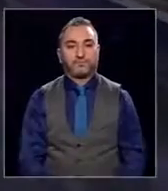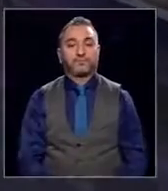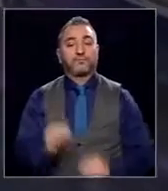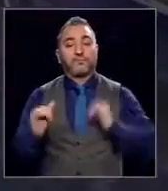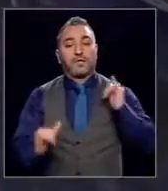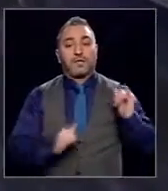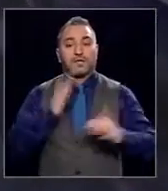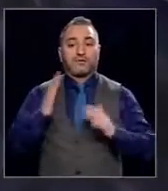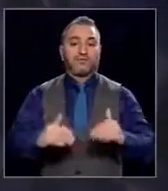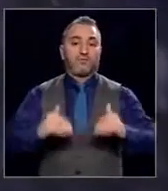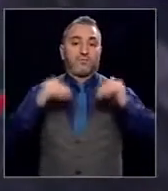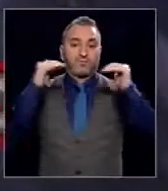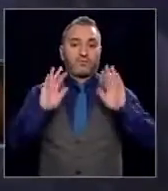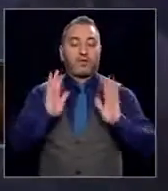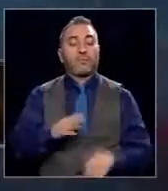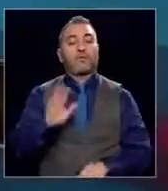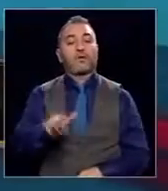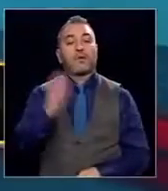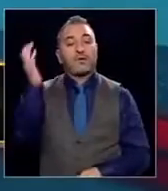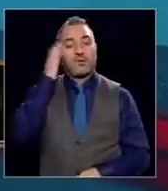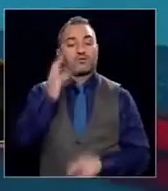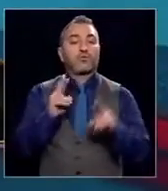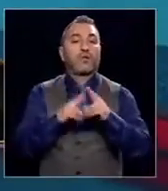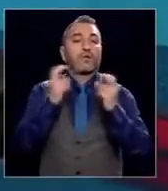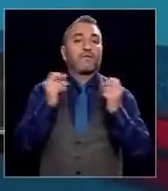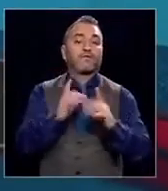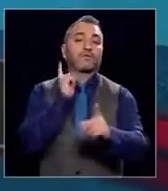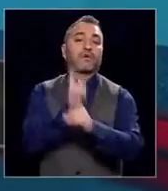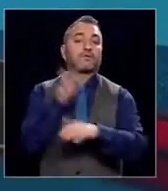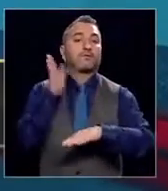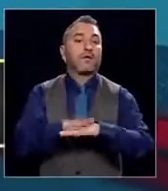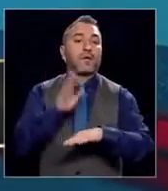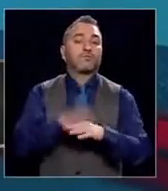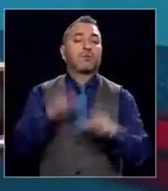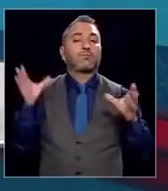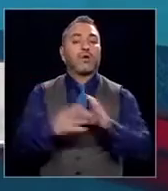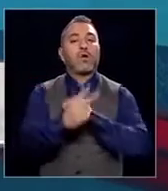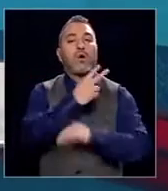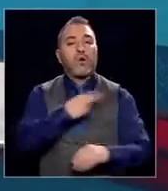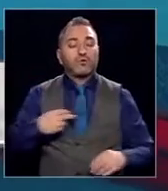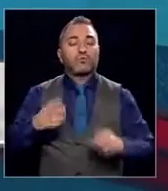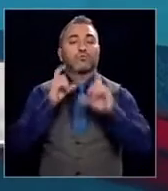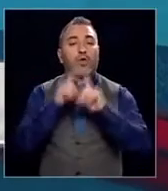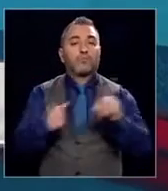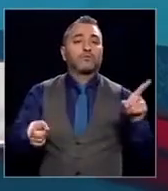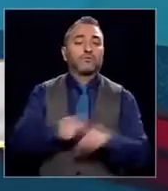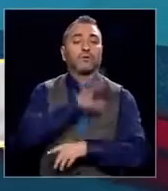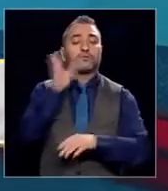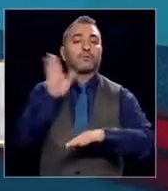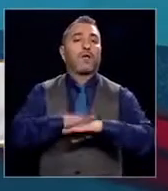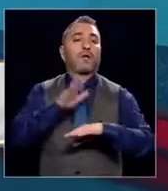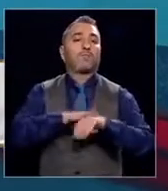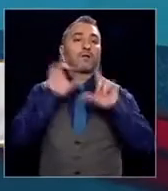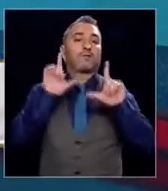Endişe büyük. Peki başta koronavirüs tüm virüslere karşı ne yapılmalı? Toplu taşıma araçlarına binerken hangi tedbirleri almalı?